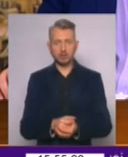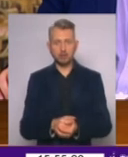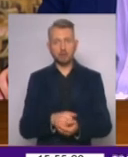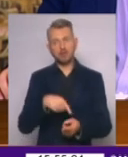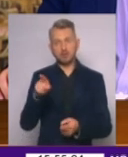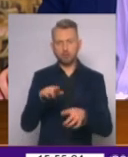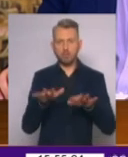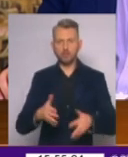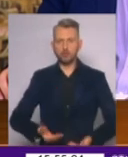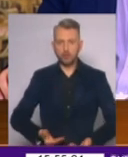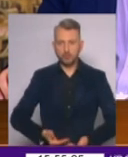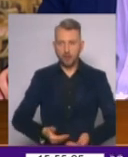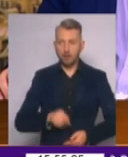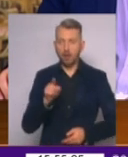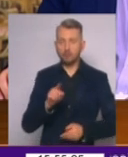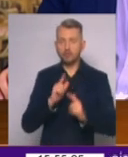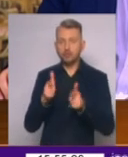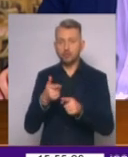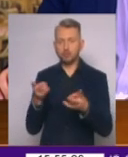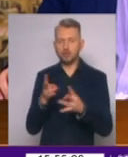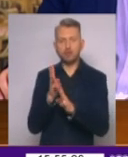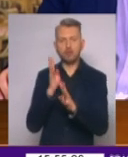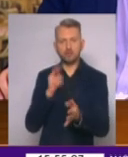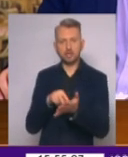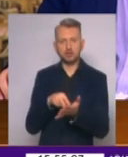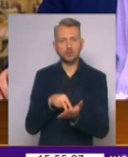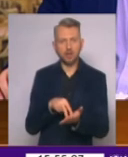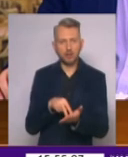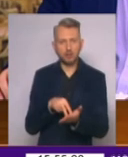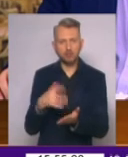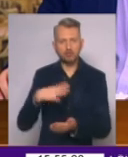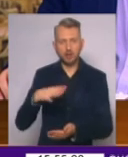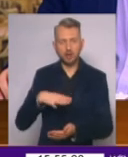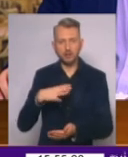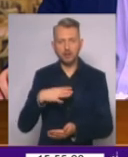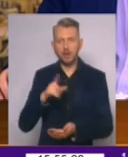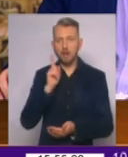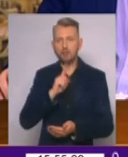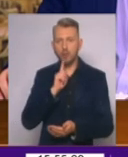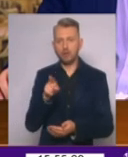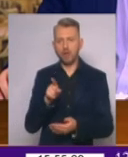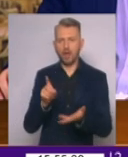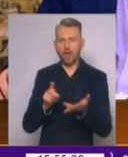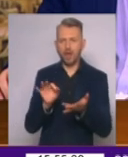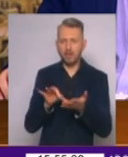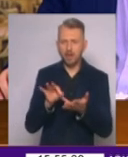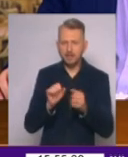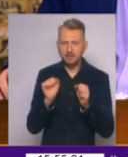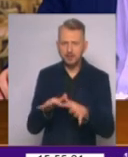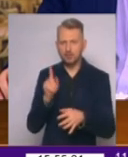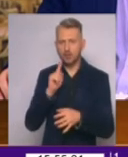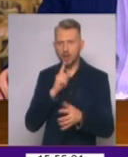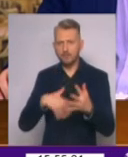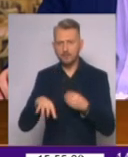проживання, а туди йти, це потрібно в черзі чекати, поки ти аналіз дасть, і поки все,